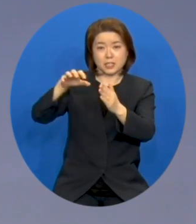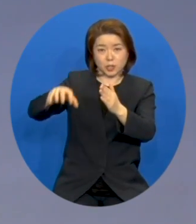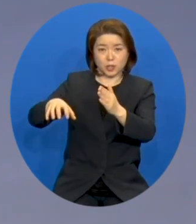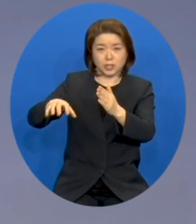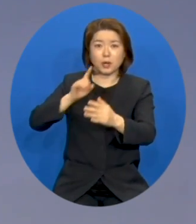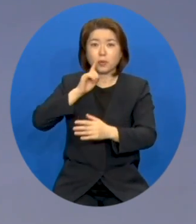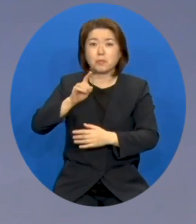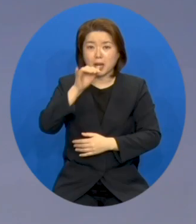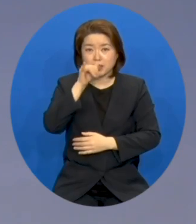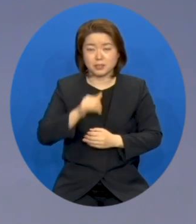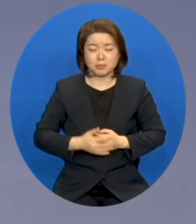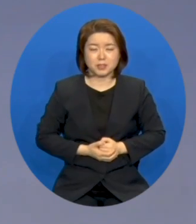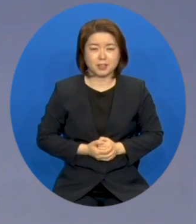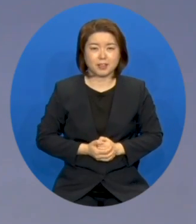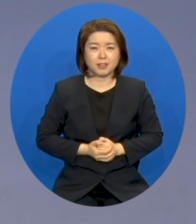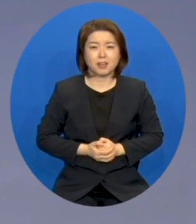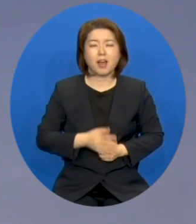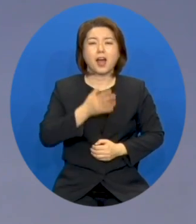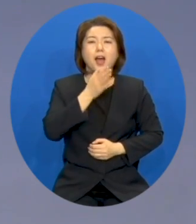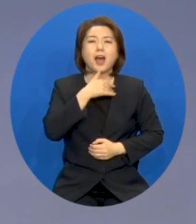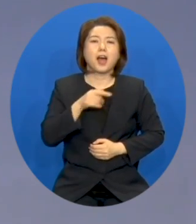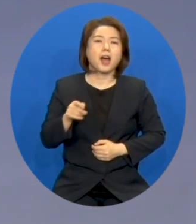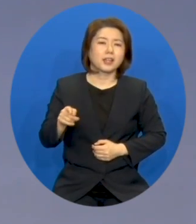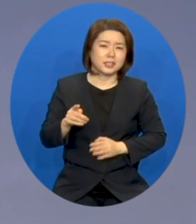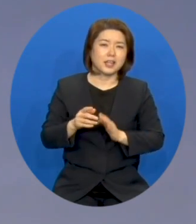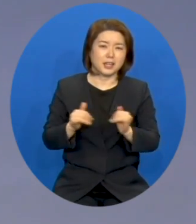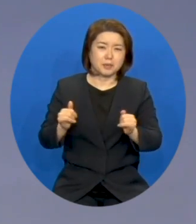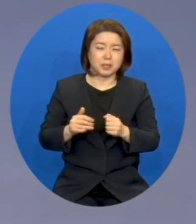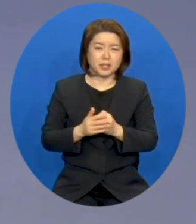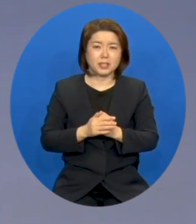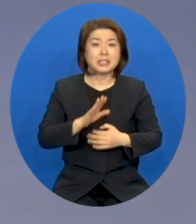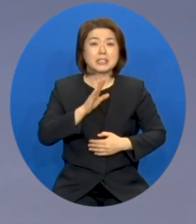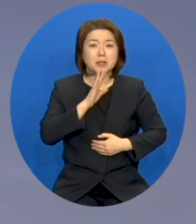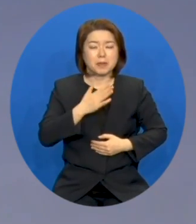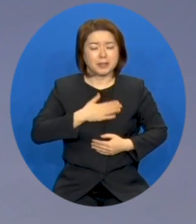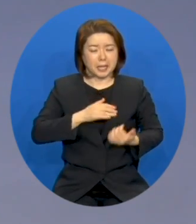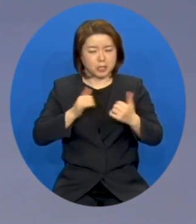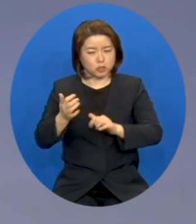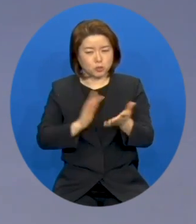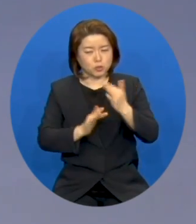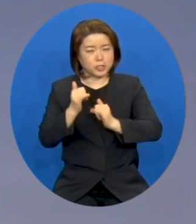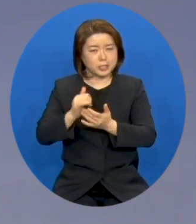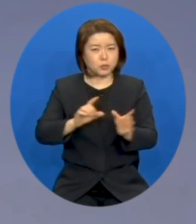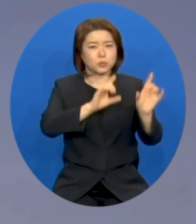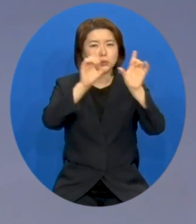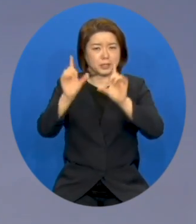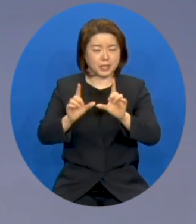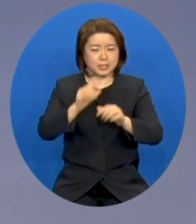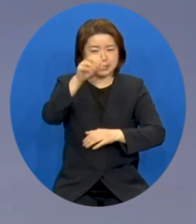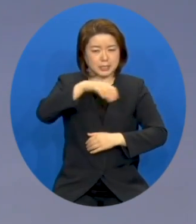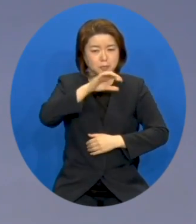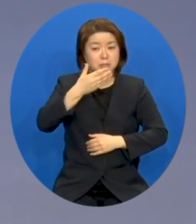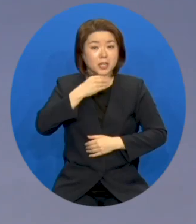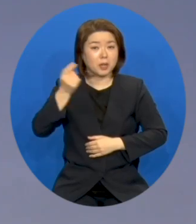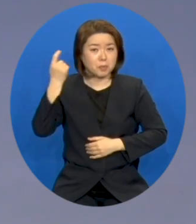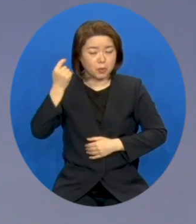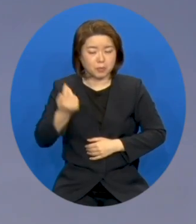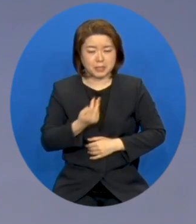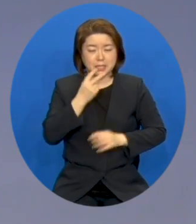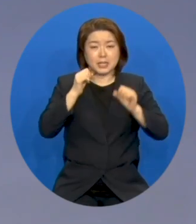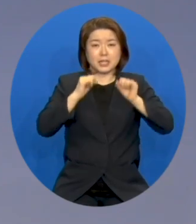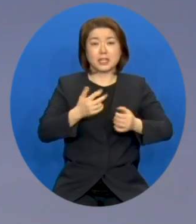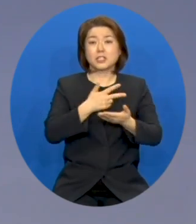한 겁니다. 아, 이 사람이 정말 정말 나는 죽고 예수로 사는 십자가의 복음, 살아계신